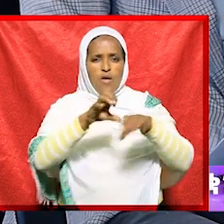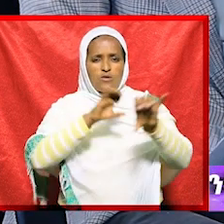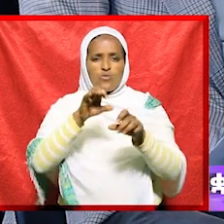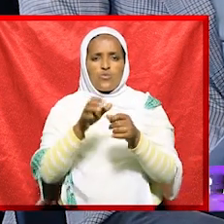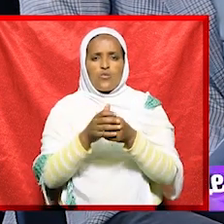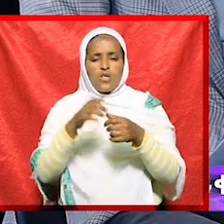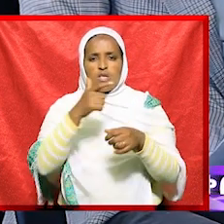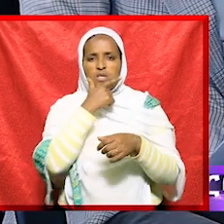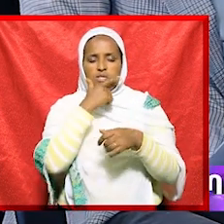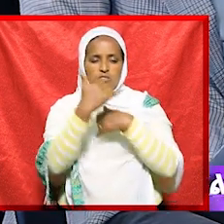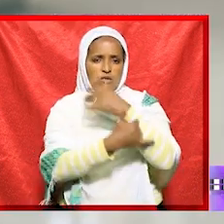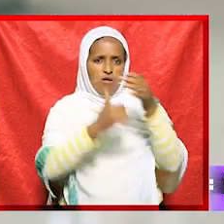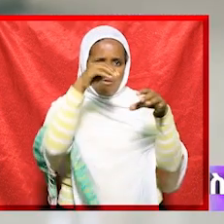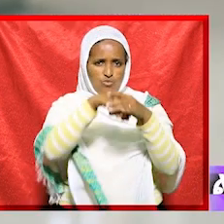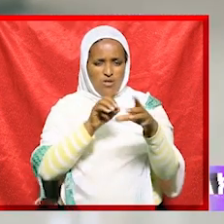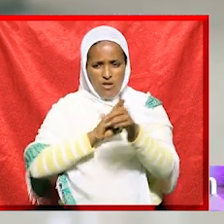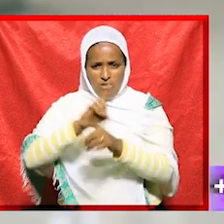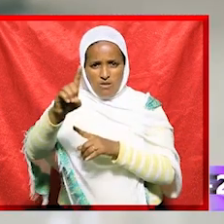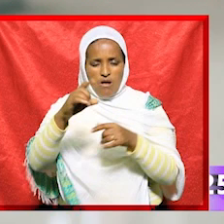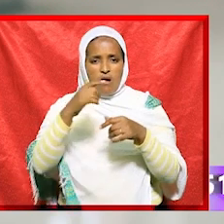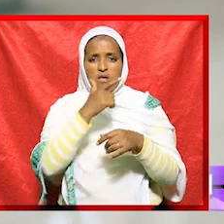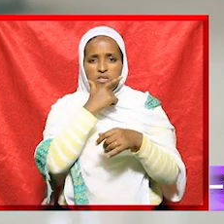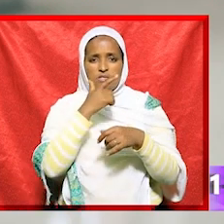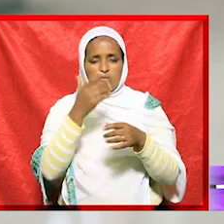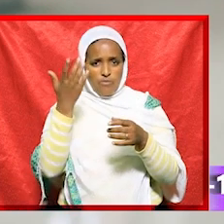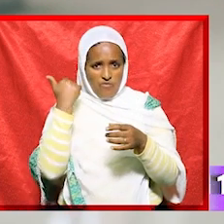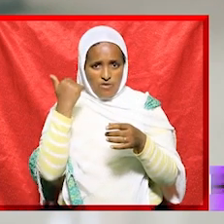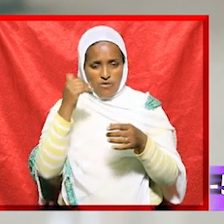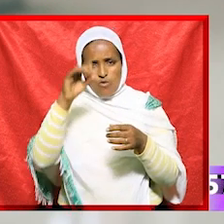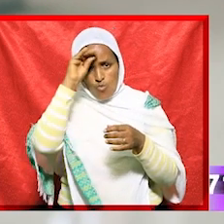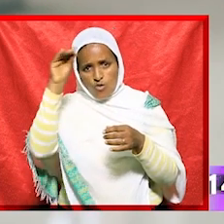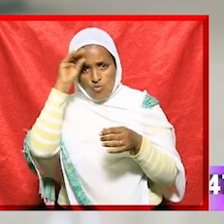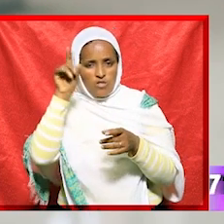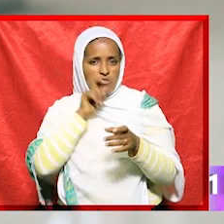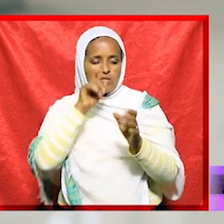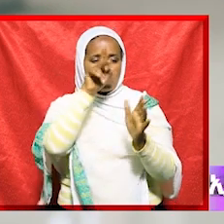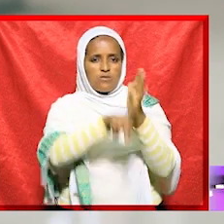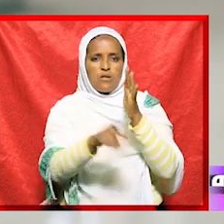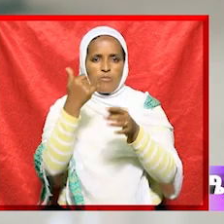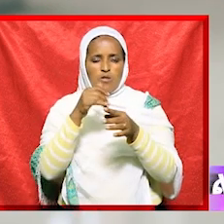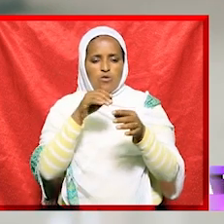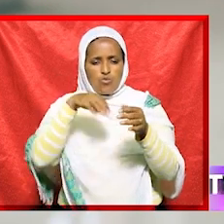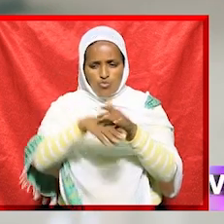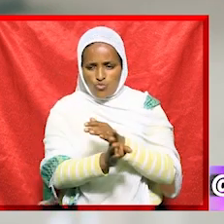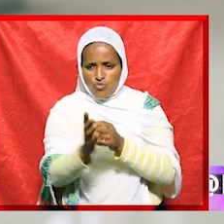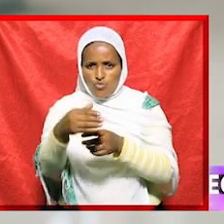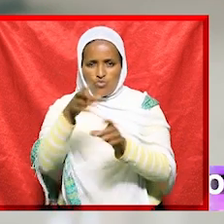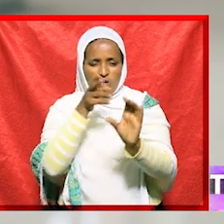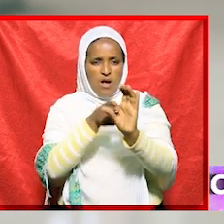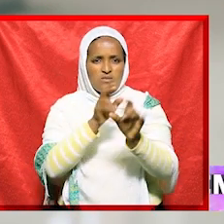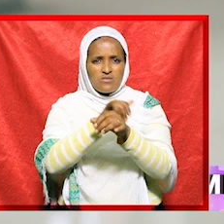ያደረጉት ከእንግሊዝ ነው። እንቀጥታ እንግሊዝ በፊት ግብረ ሰዶም ይገደል ነበር። ከዛ በኋላ ምን አደረጉ? ውስጡን